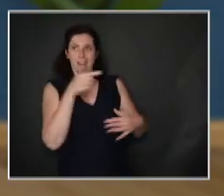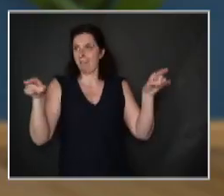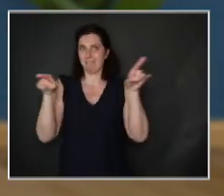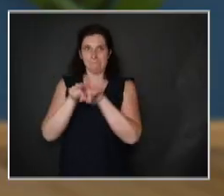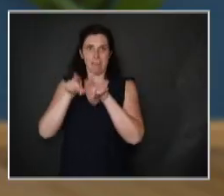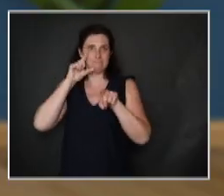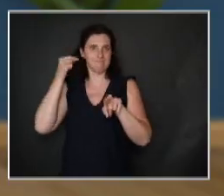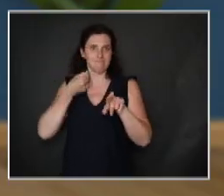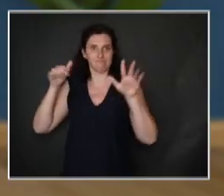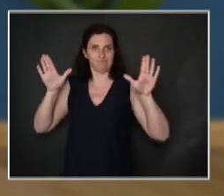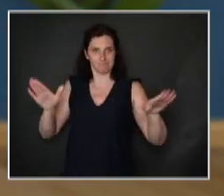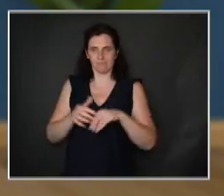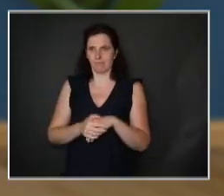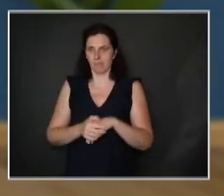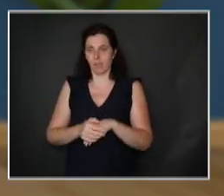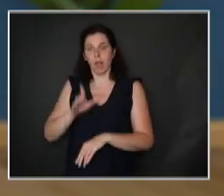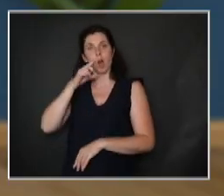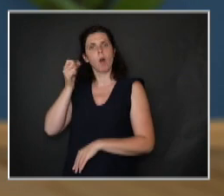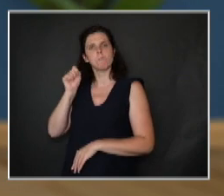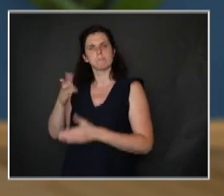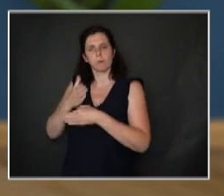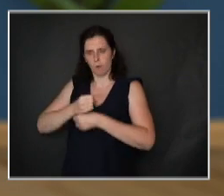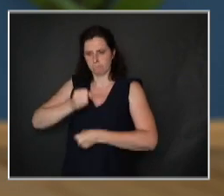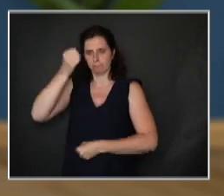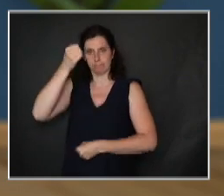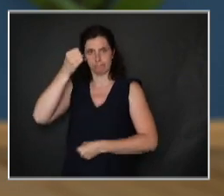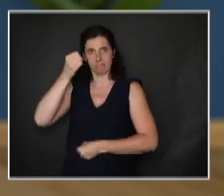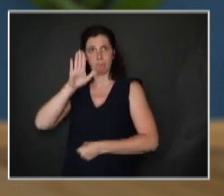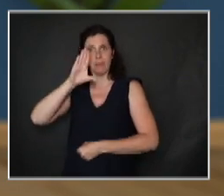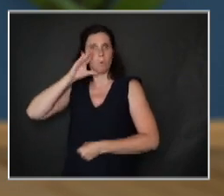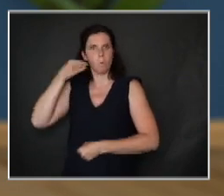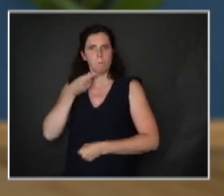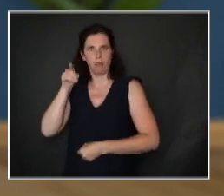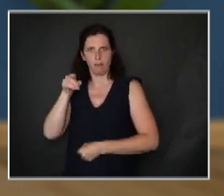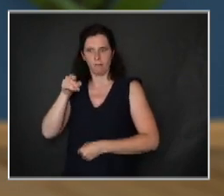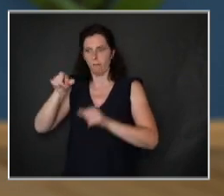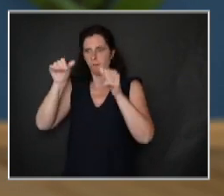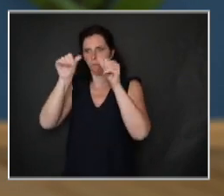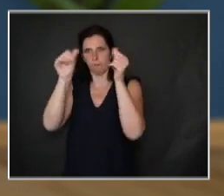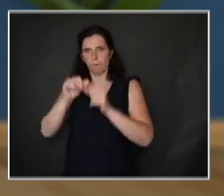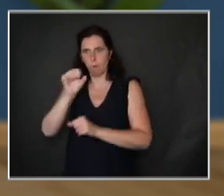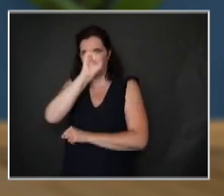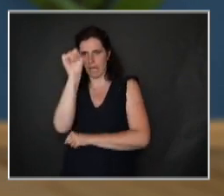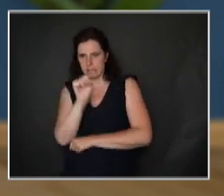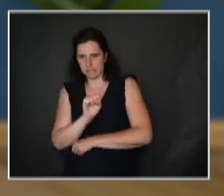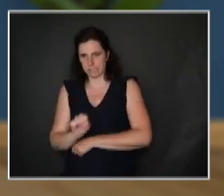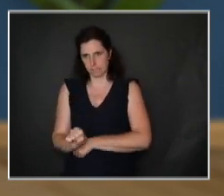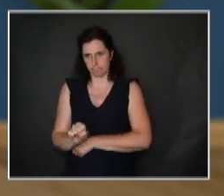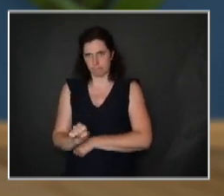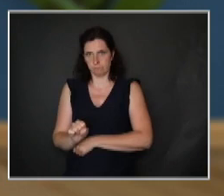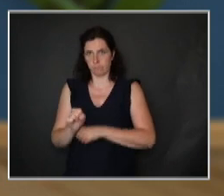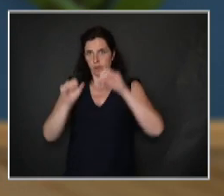L'homme est défini aussi par sa colonne vertébrale, spécifique à l'humain, en forme de S, de 4